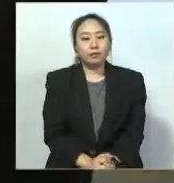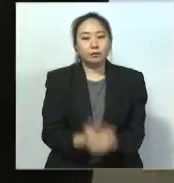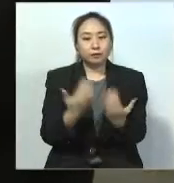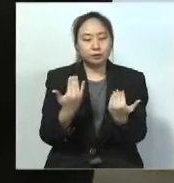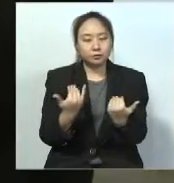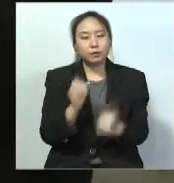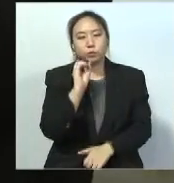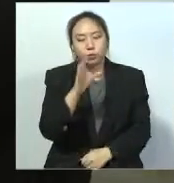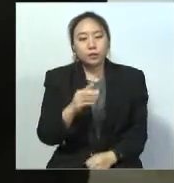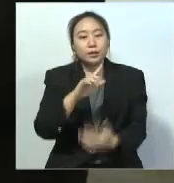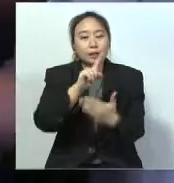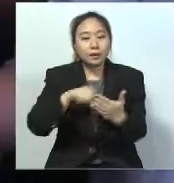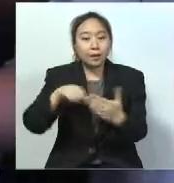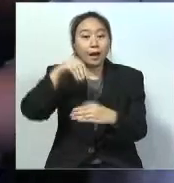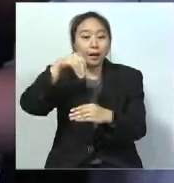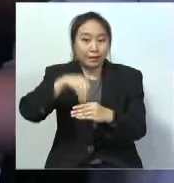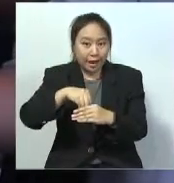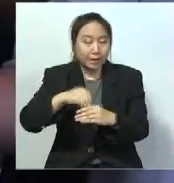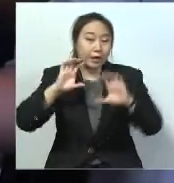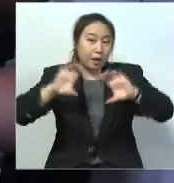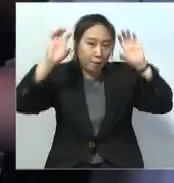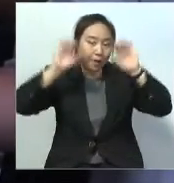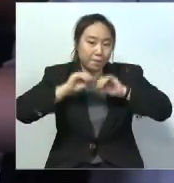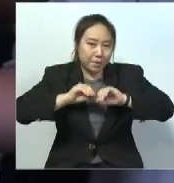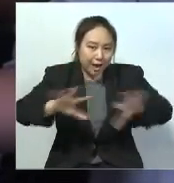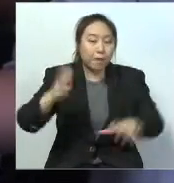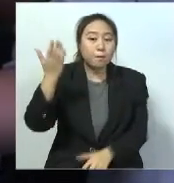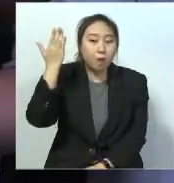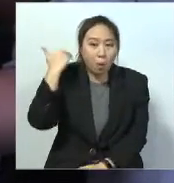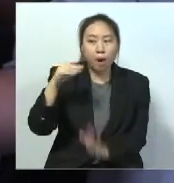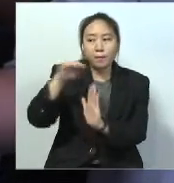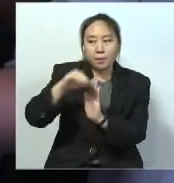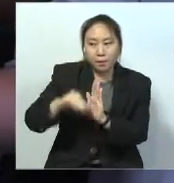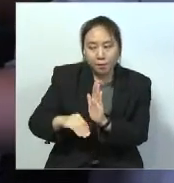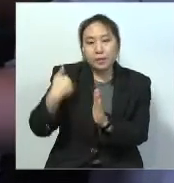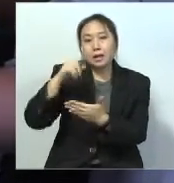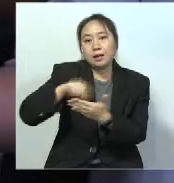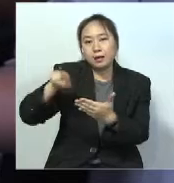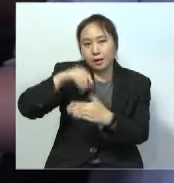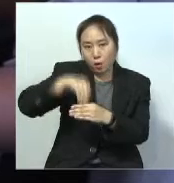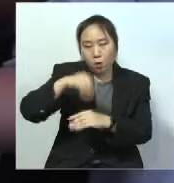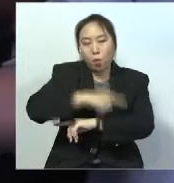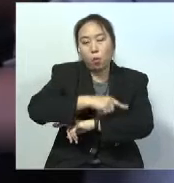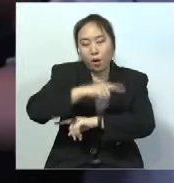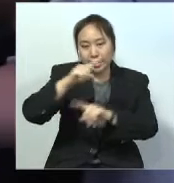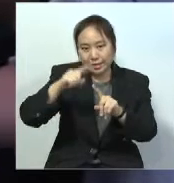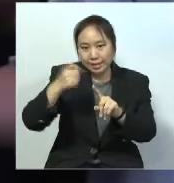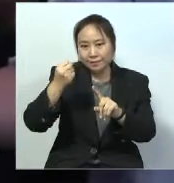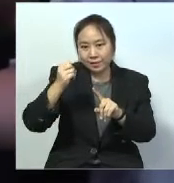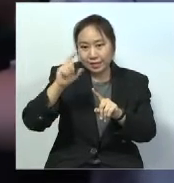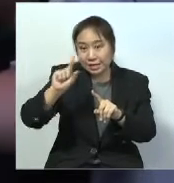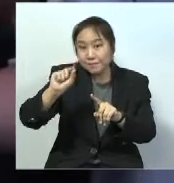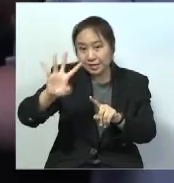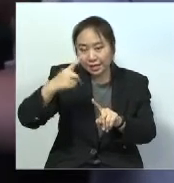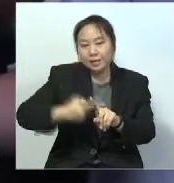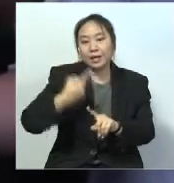เรื่องของไทม์ไลน์การเลือกตั้งที่รัฐบาลประกาศเมื่อวานนี้นะครับว่าจะมีการเลือกตั้งในวันที่24กุมภาพันธ์นะครับ